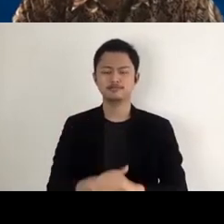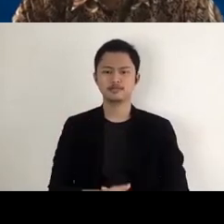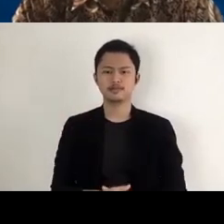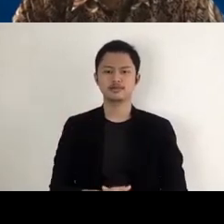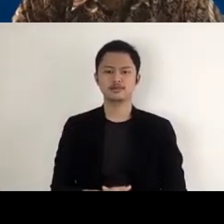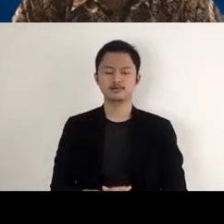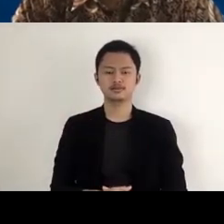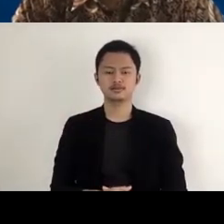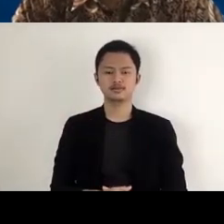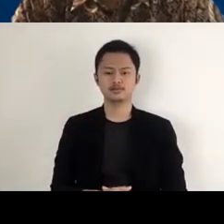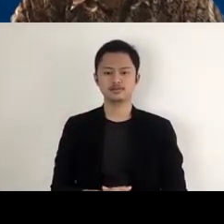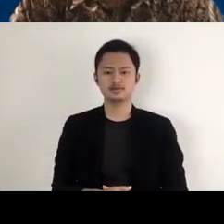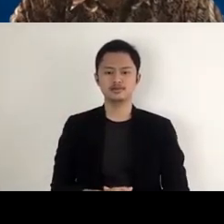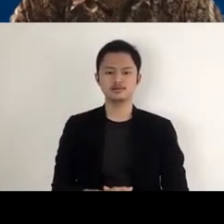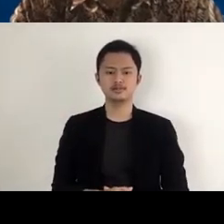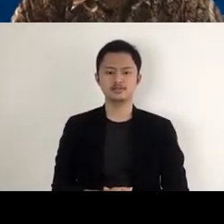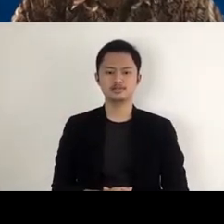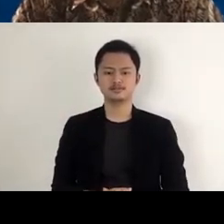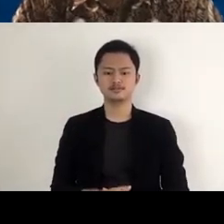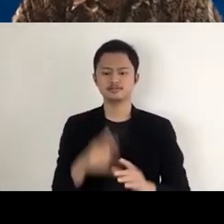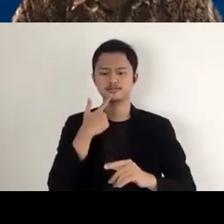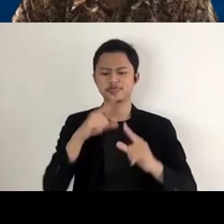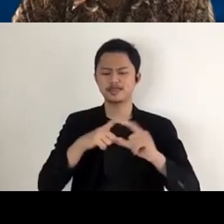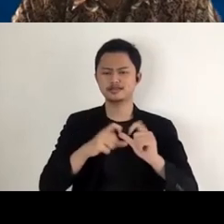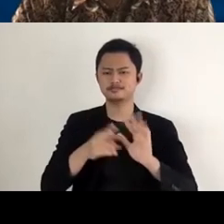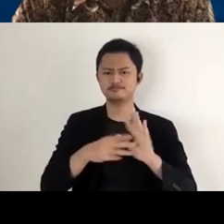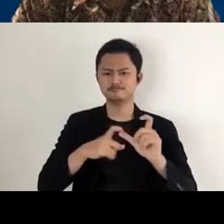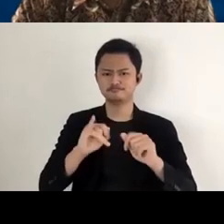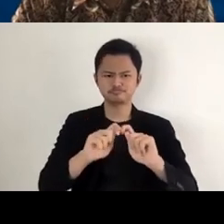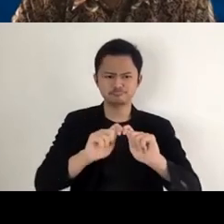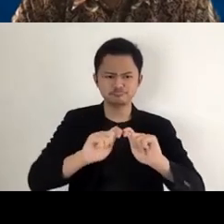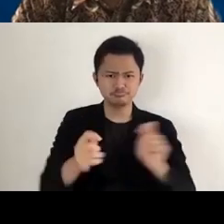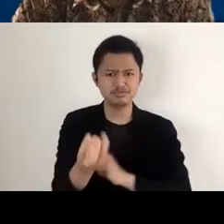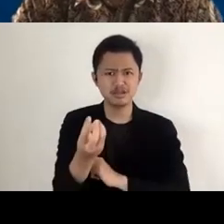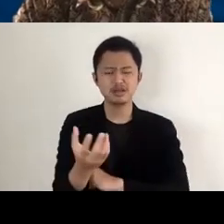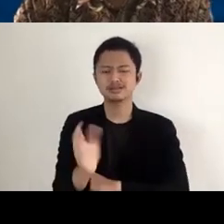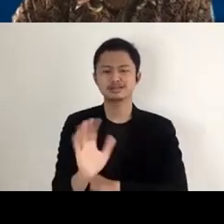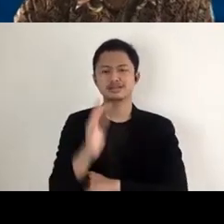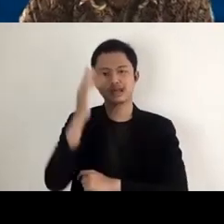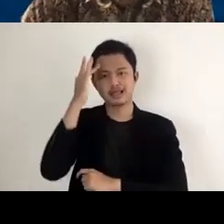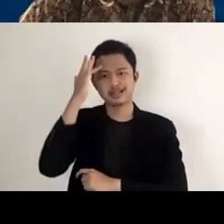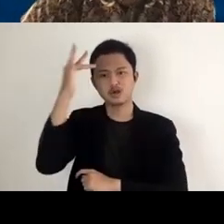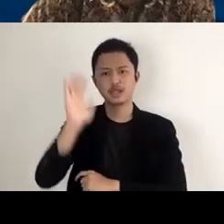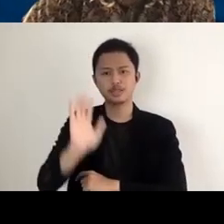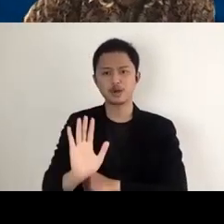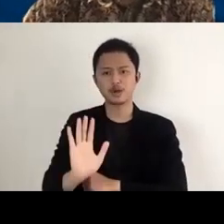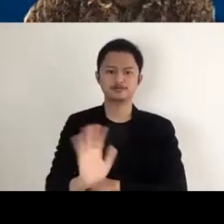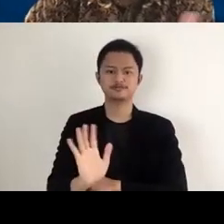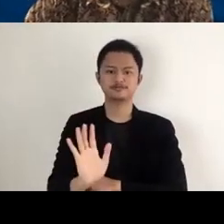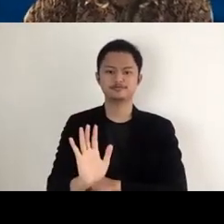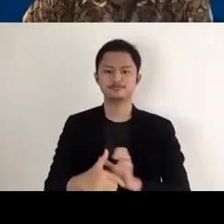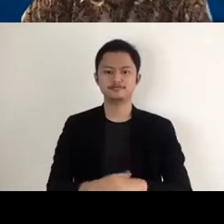asumsi yang mudah dipatahkan secara teori katakan seperti itu